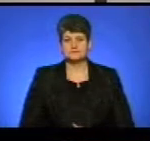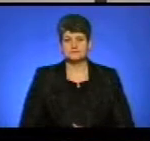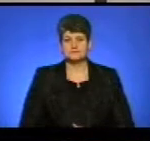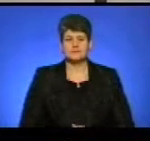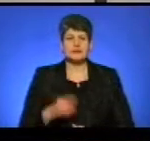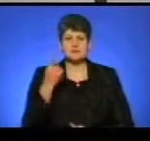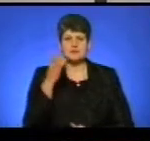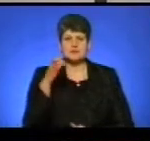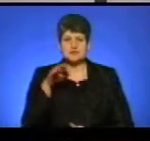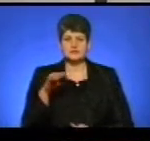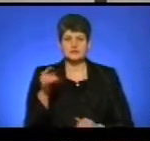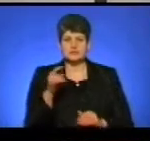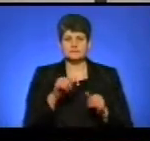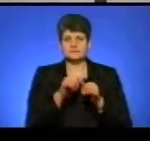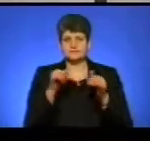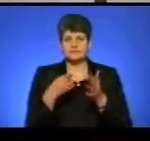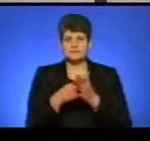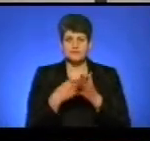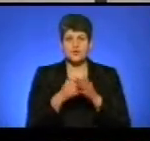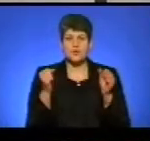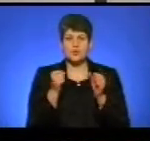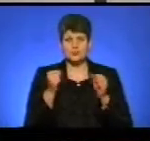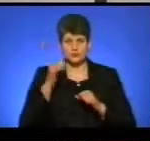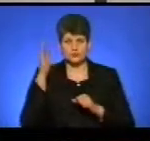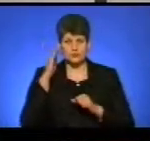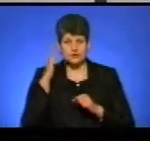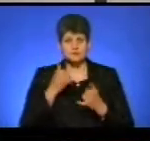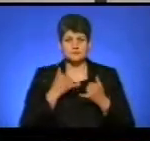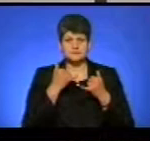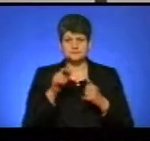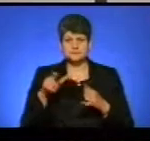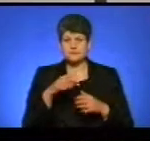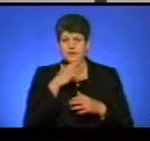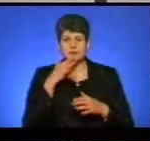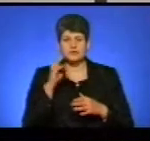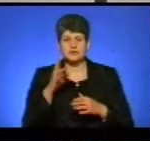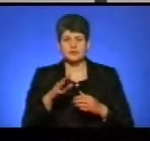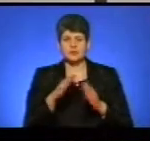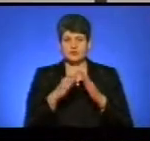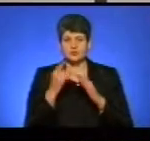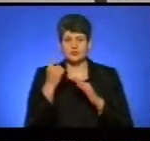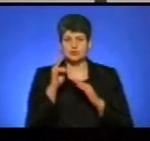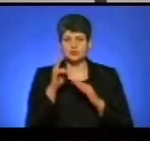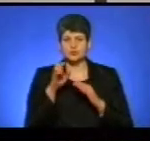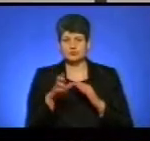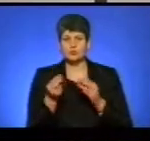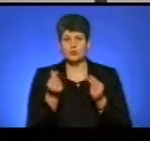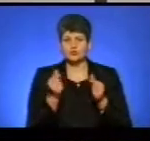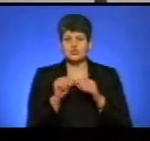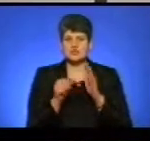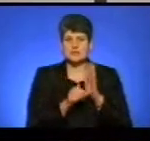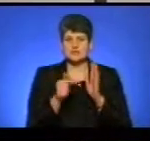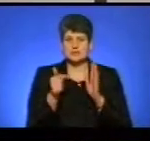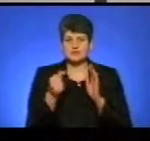З 1 січня у Тернополі зросте вартість холодної води. Для мешканців багатоквартирних будинків один куб води коштуватиме